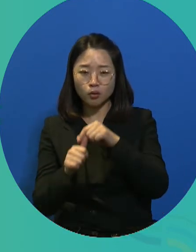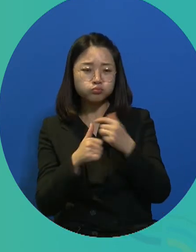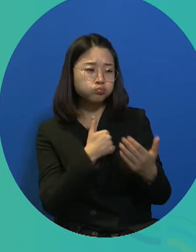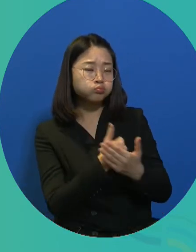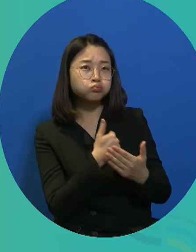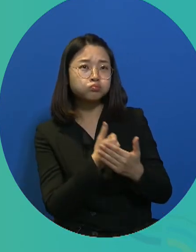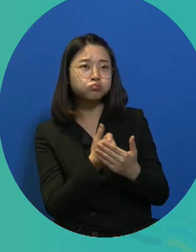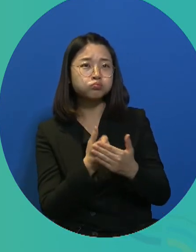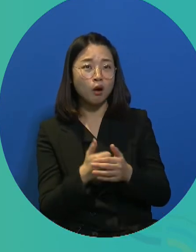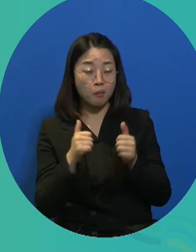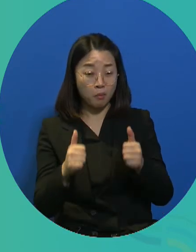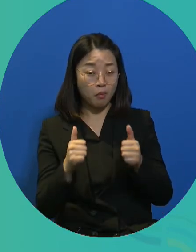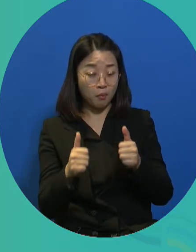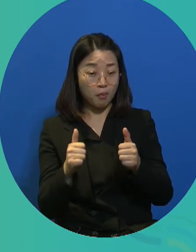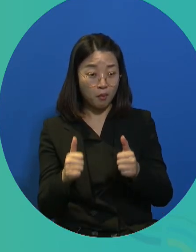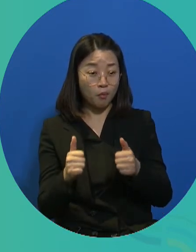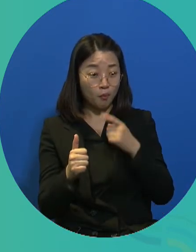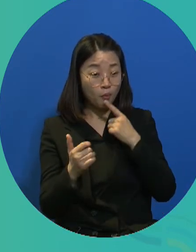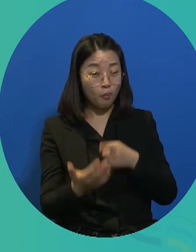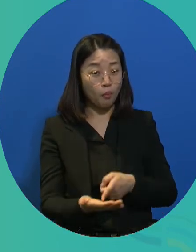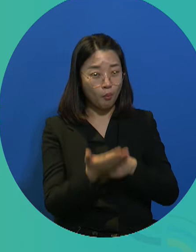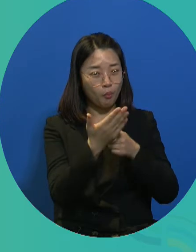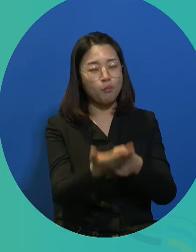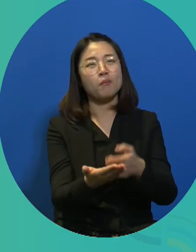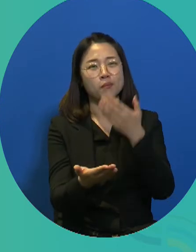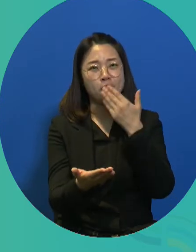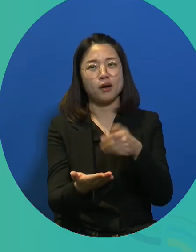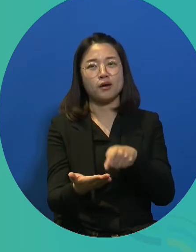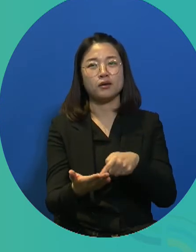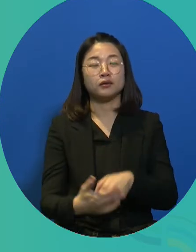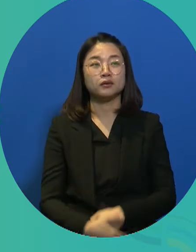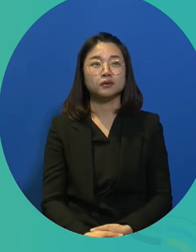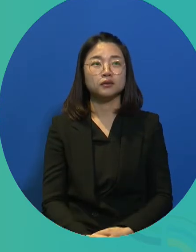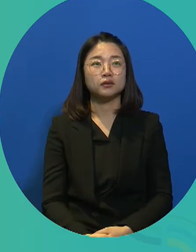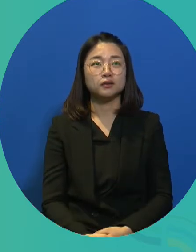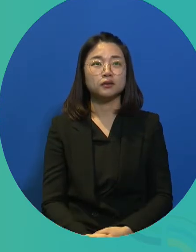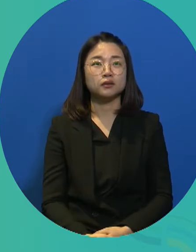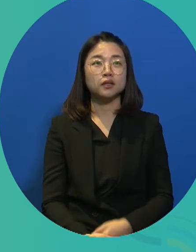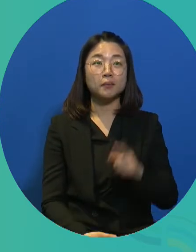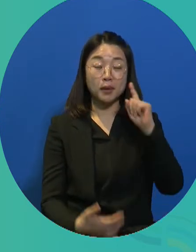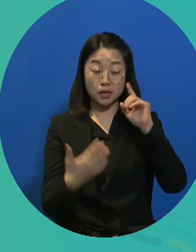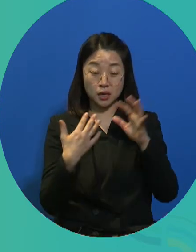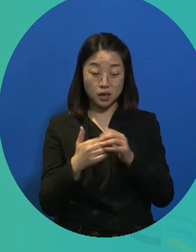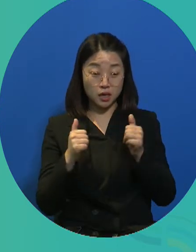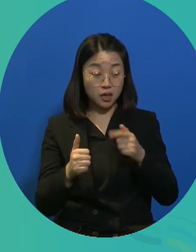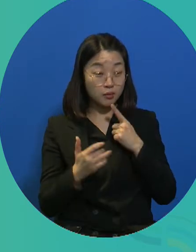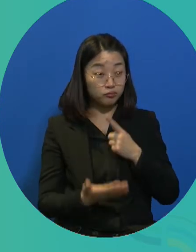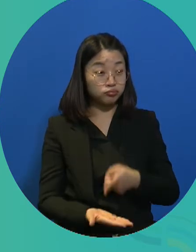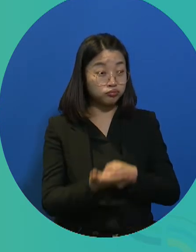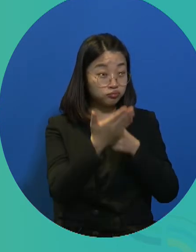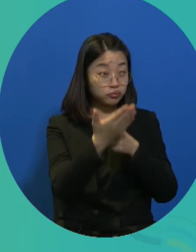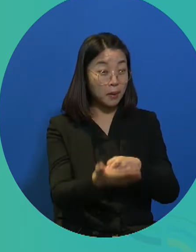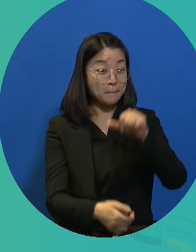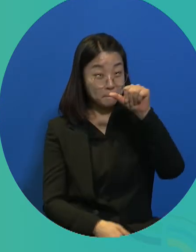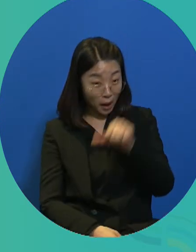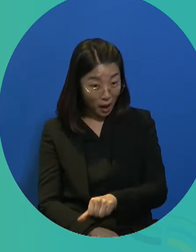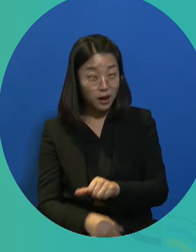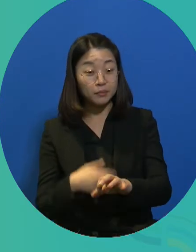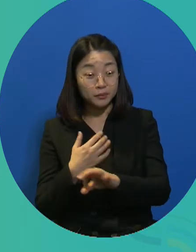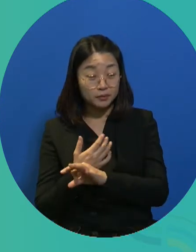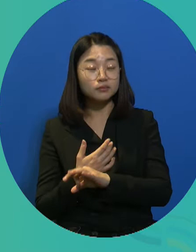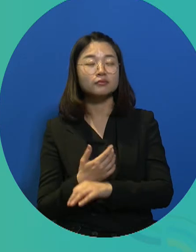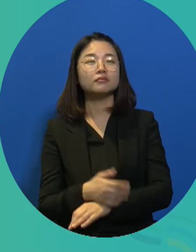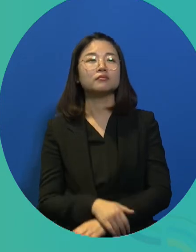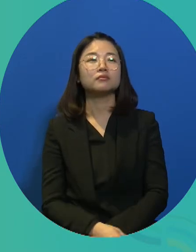청구 소송 등을 제기할 수 있겠지만 소송에서 모두 패소하였을 때 그 이후에도